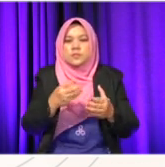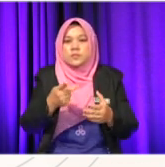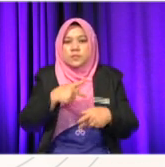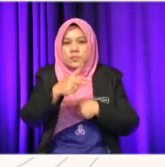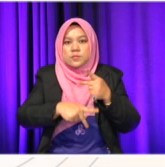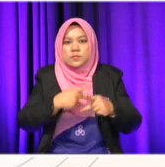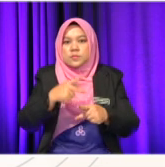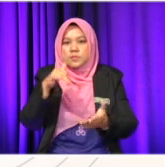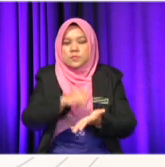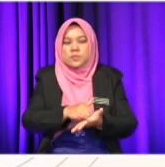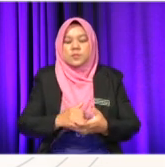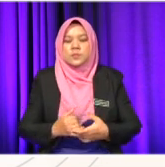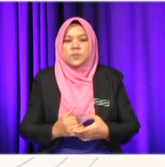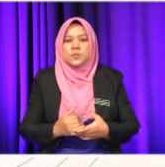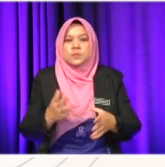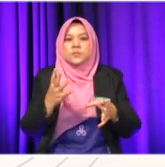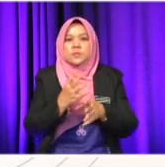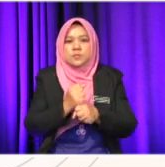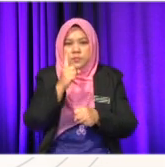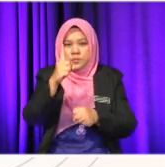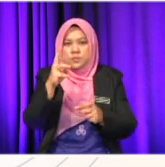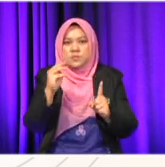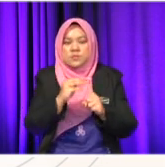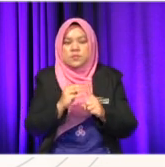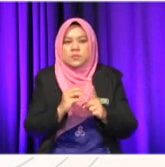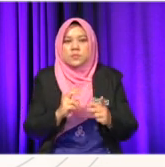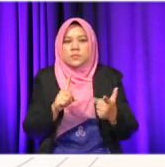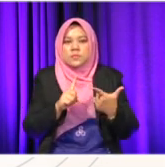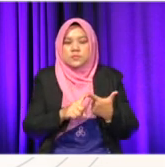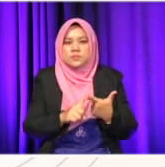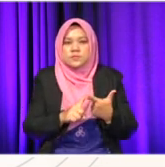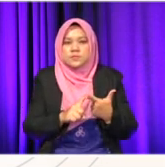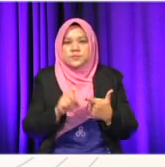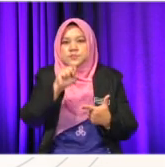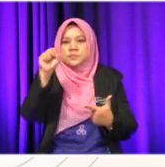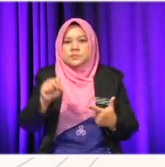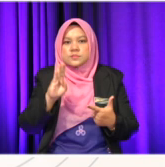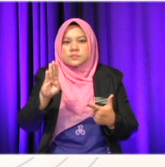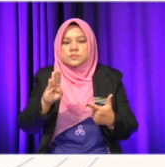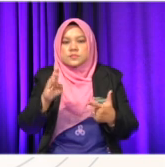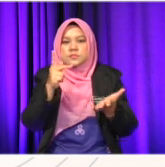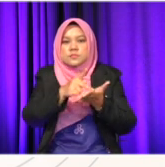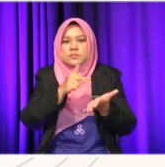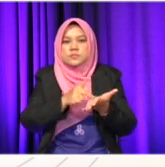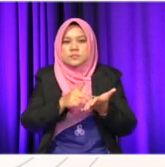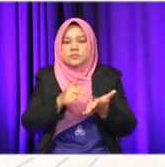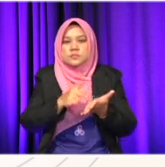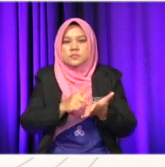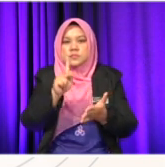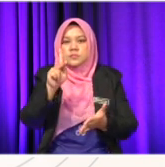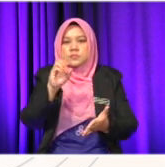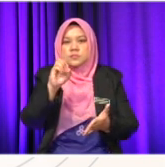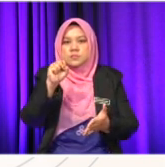setiap satu dapat satu marka oke yang kedua soal MB hitung anggaran cost bagi